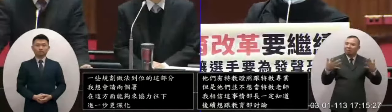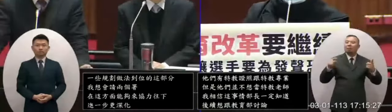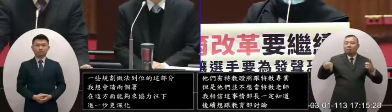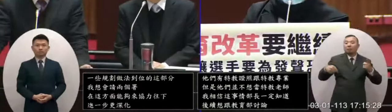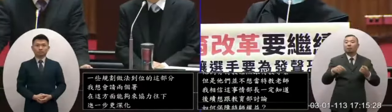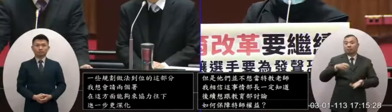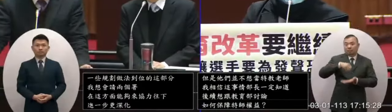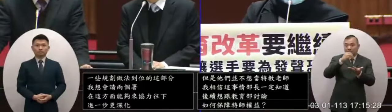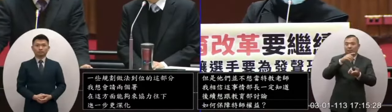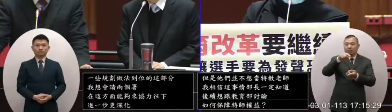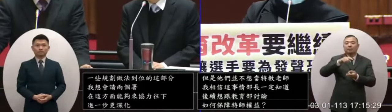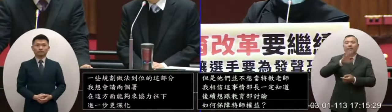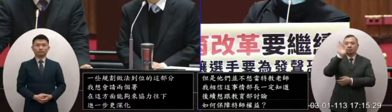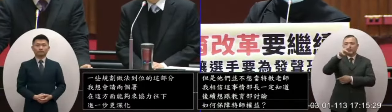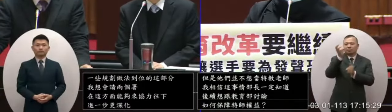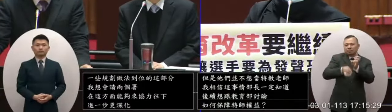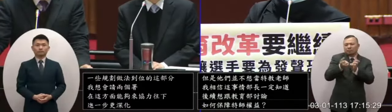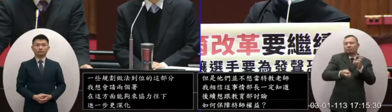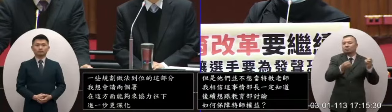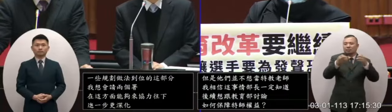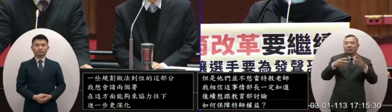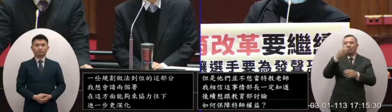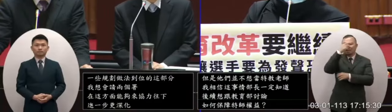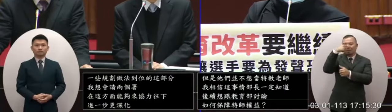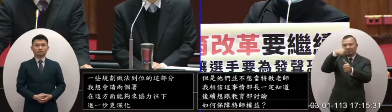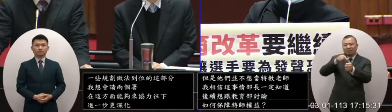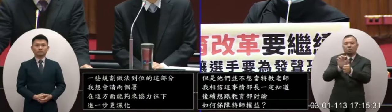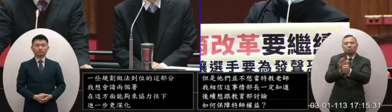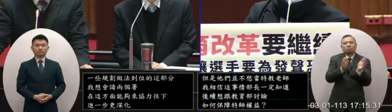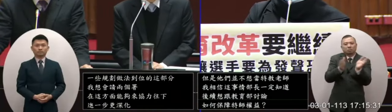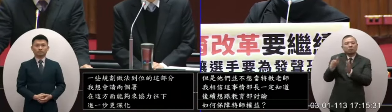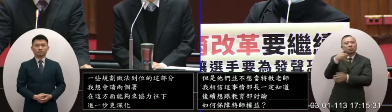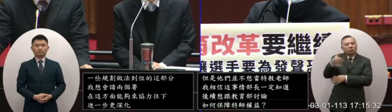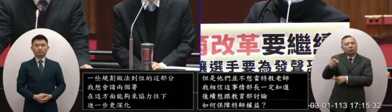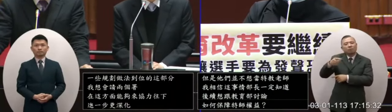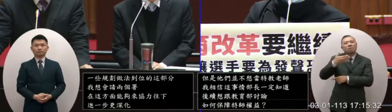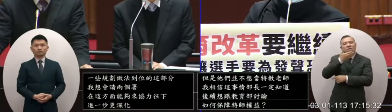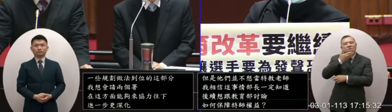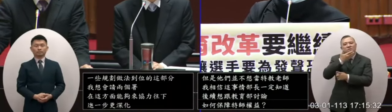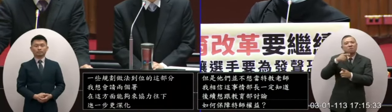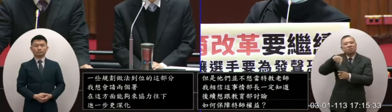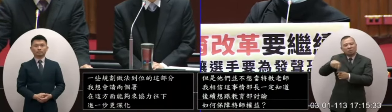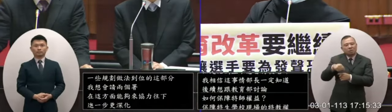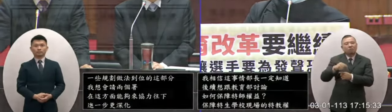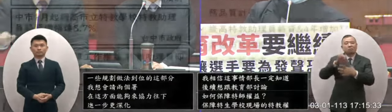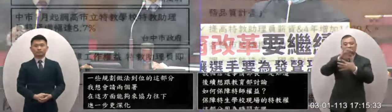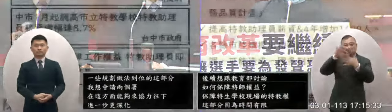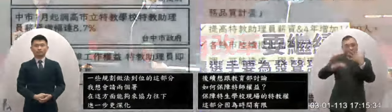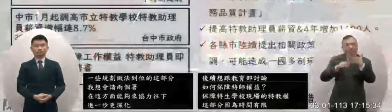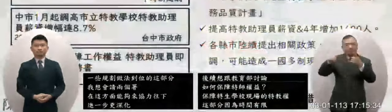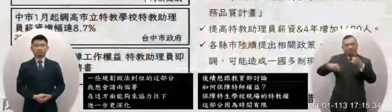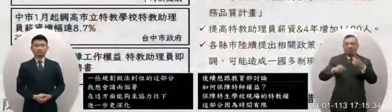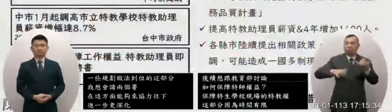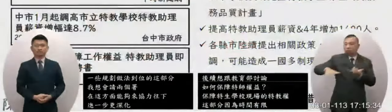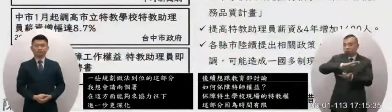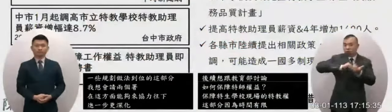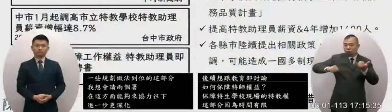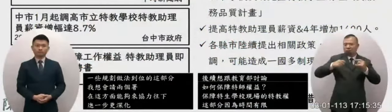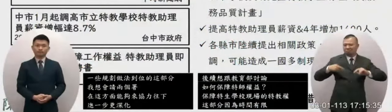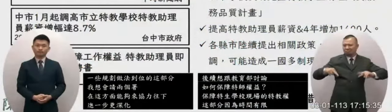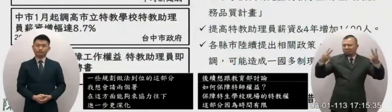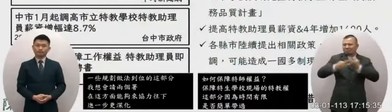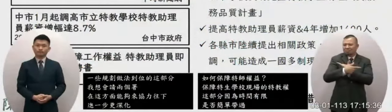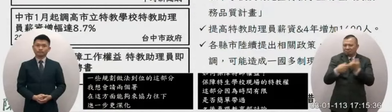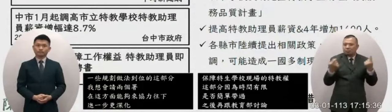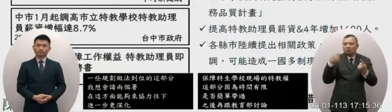再跟教育部积极讨论，还有包含特教助理员他们相关的福利措施有没有机会提升到全国一致，这当然需要